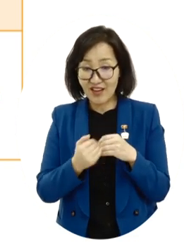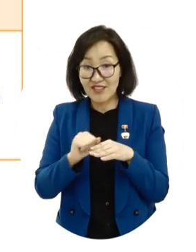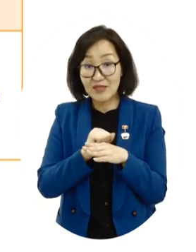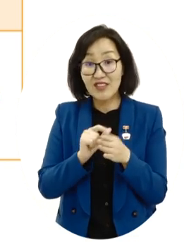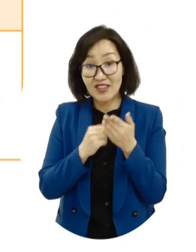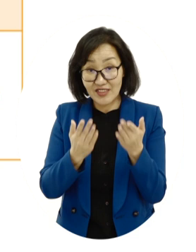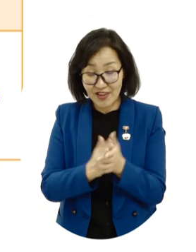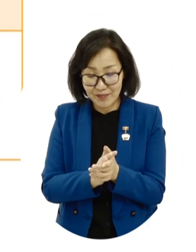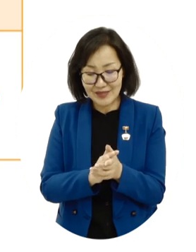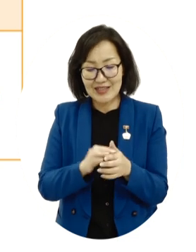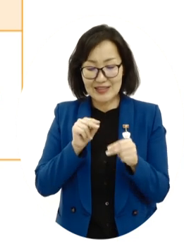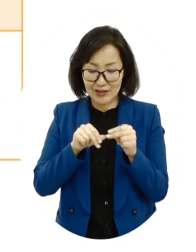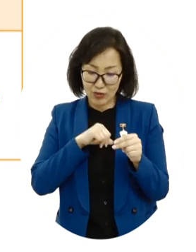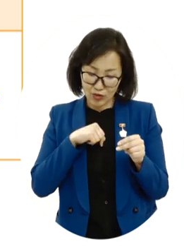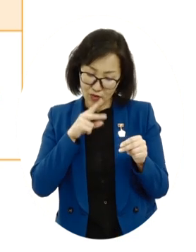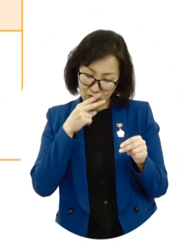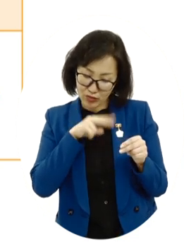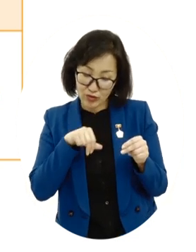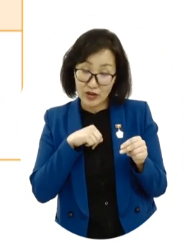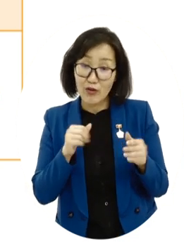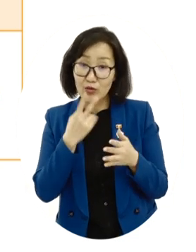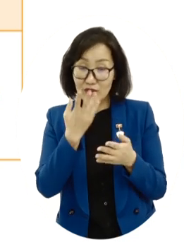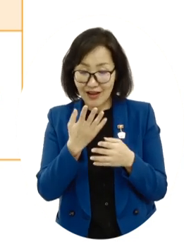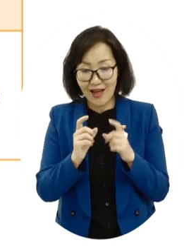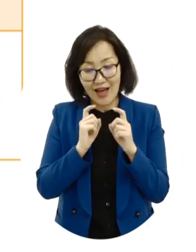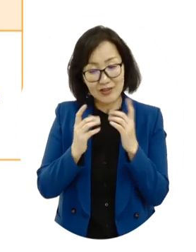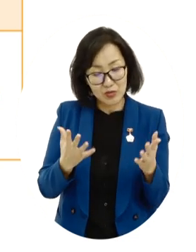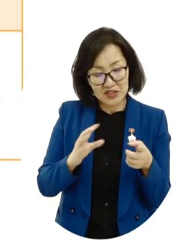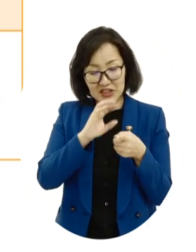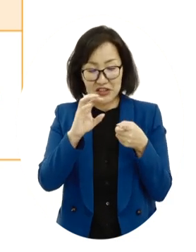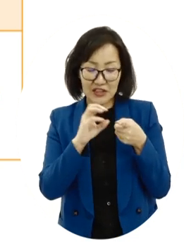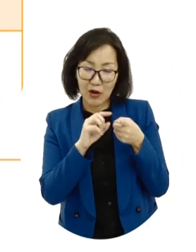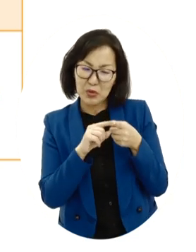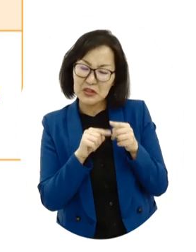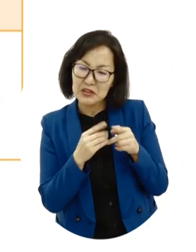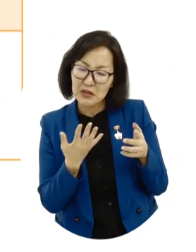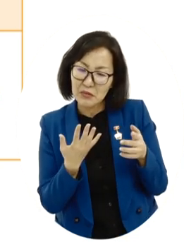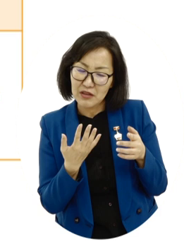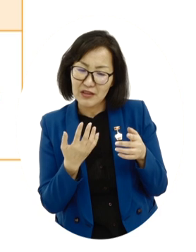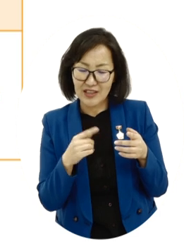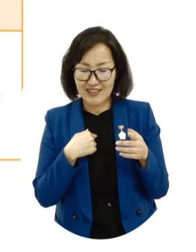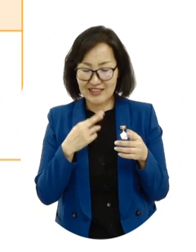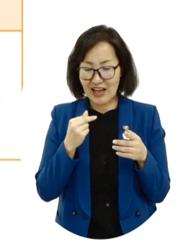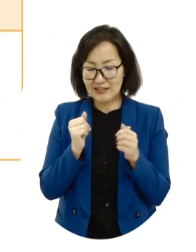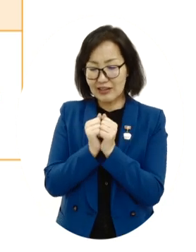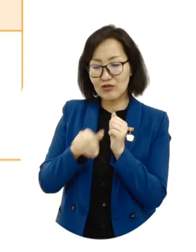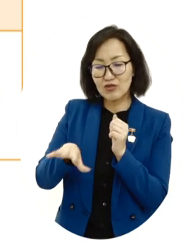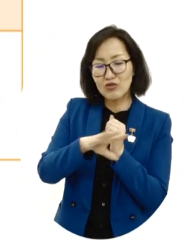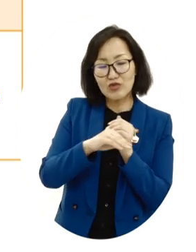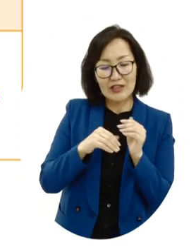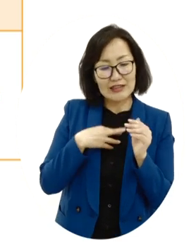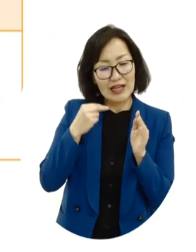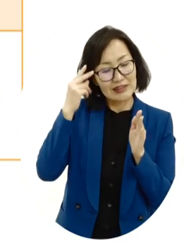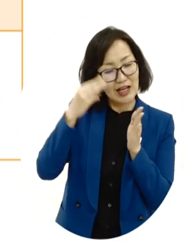шалгуурыг өөртөө тавиад үзээрэй. Илтгэлийн агуулгын хувьд, харилцааны хувьд би яаж найз нөхдөдөө ойлгуулж тайлбарлах ёстой вэ